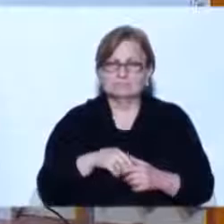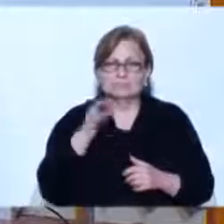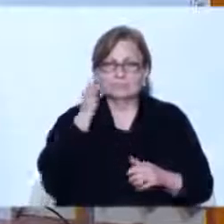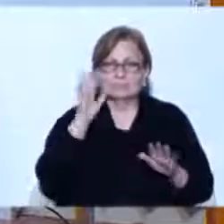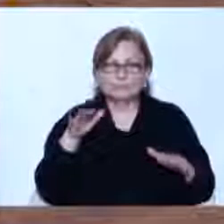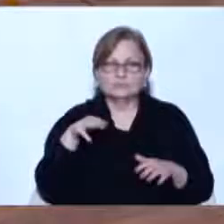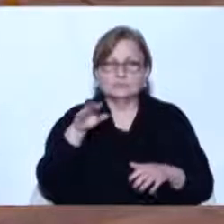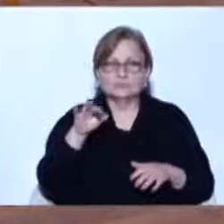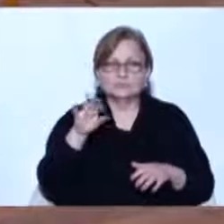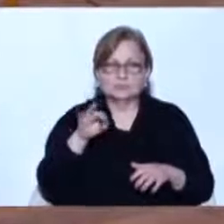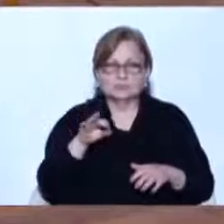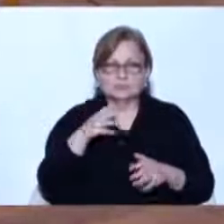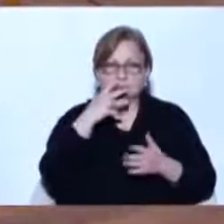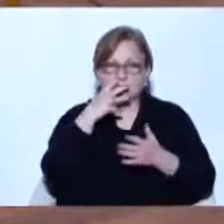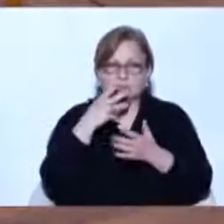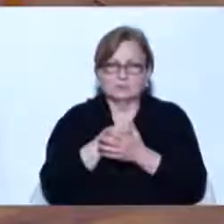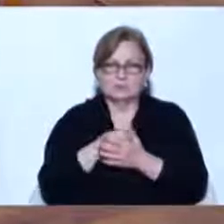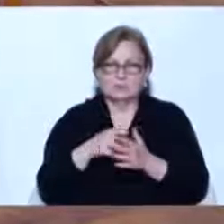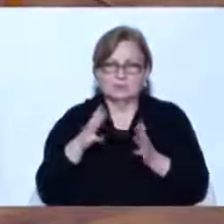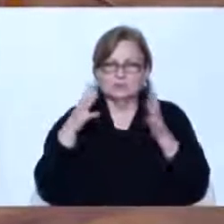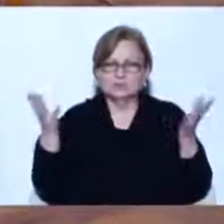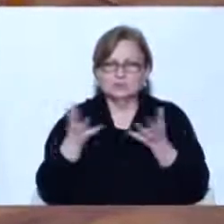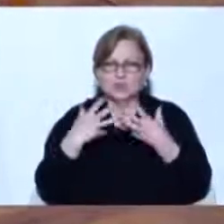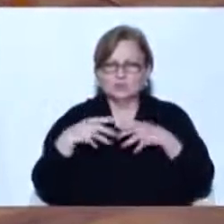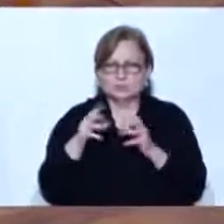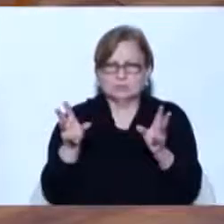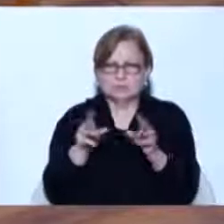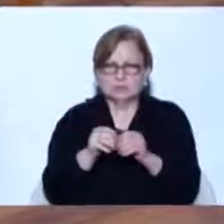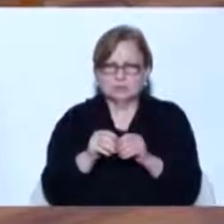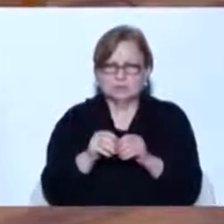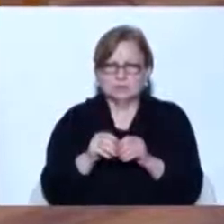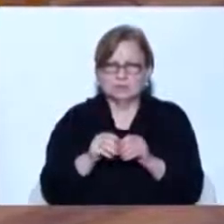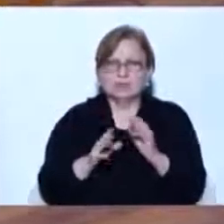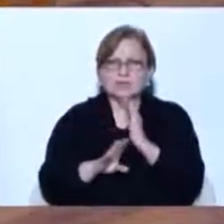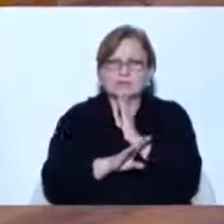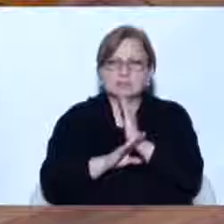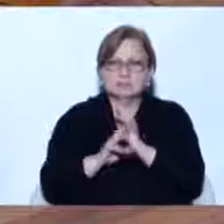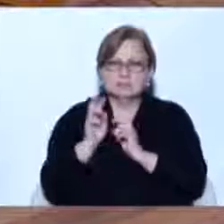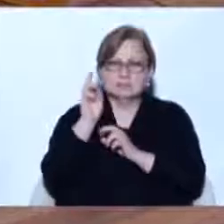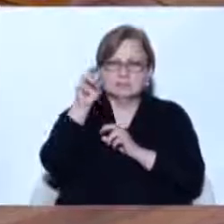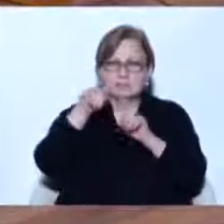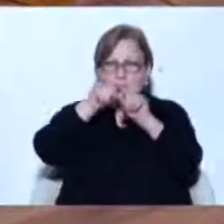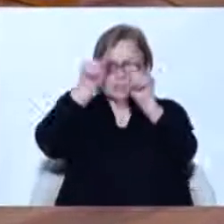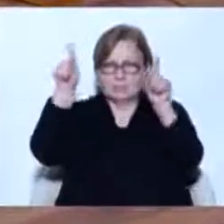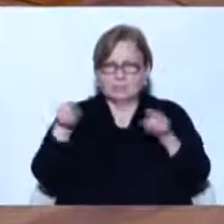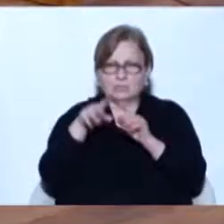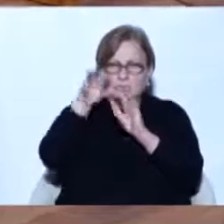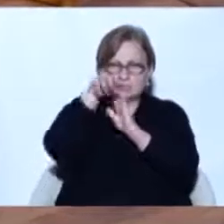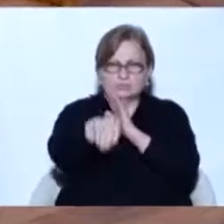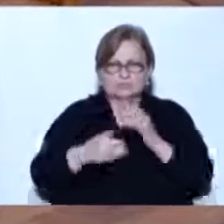ფუტკარი ტოტო თავის დიდ ოჯახთან ერთად ცაცხვის ხეზე, ფუღუროში